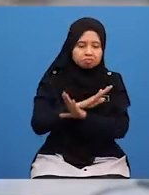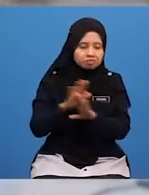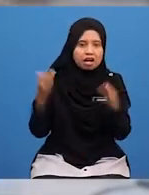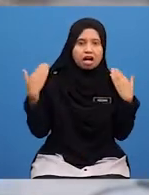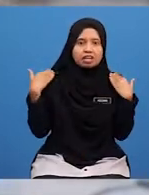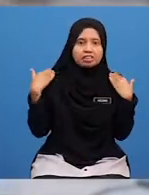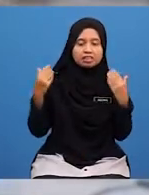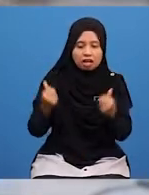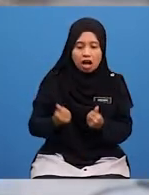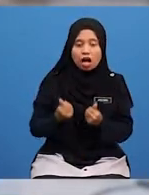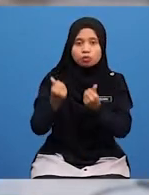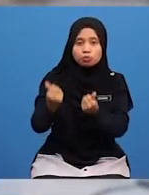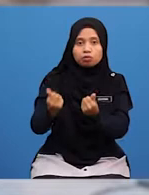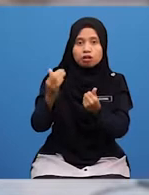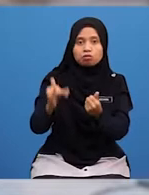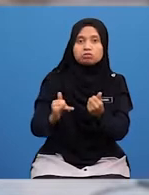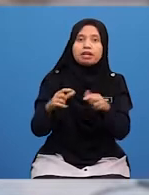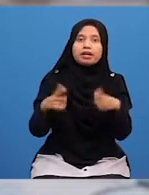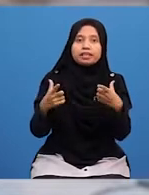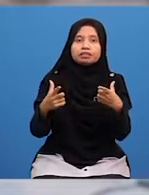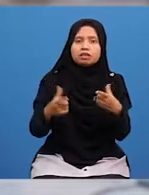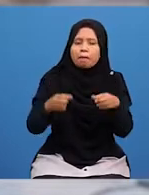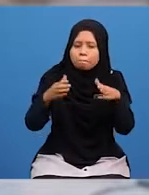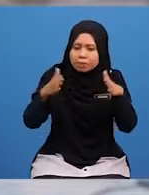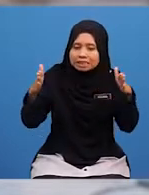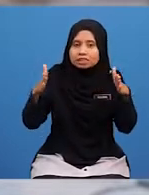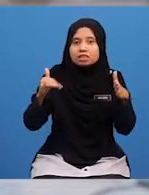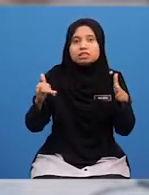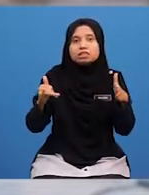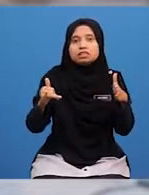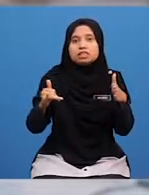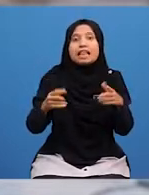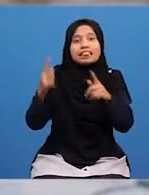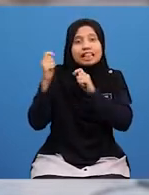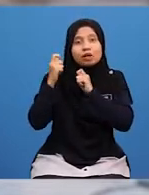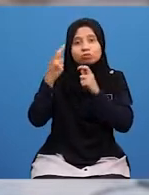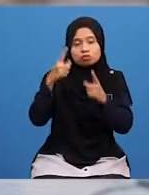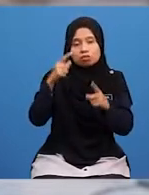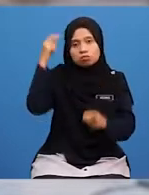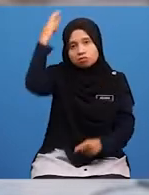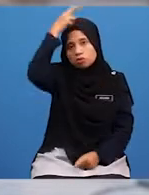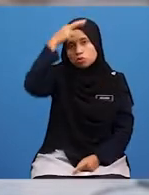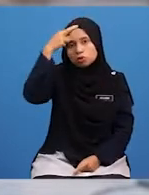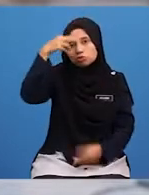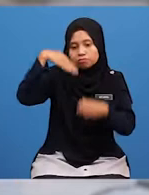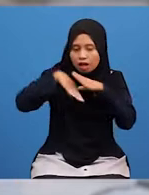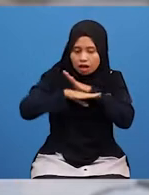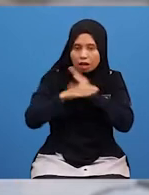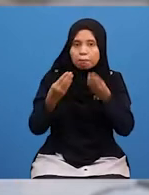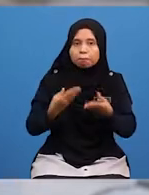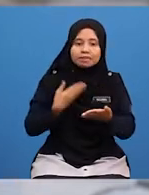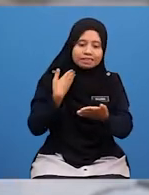tidak ada anugerah ini. Ini membuktikan betapa besar peranan dan tanggungjawab para rasul